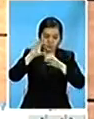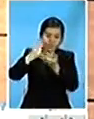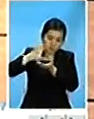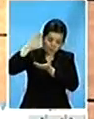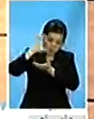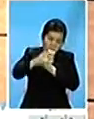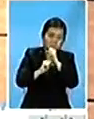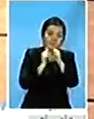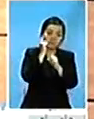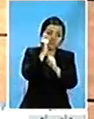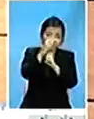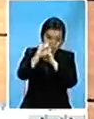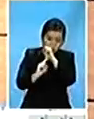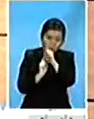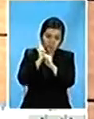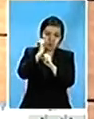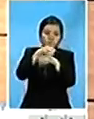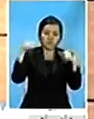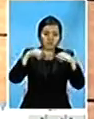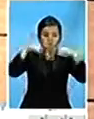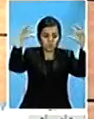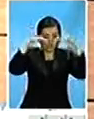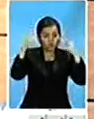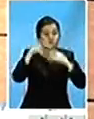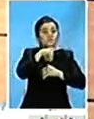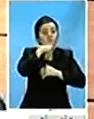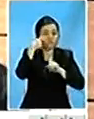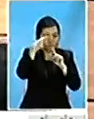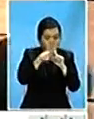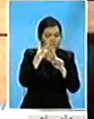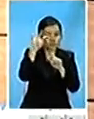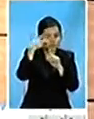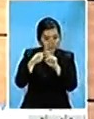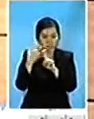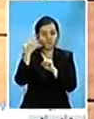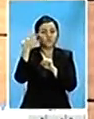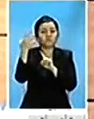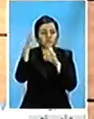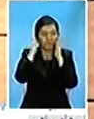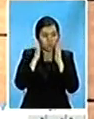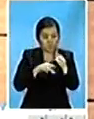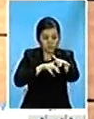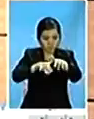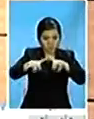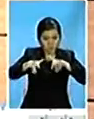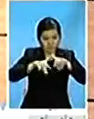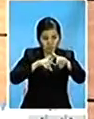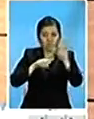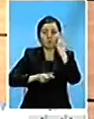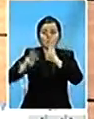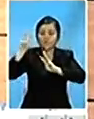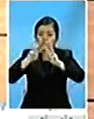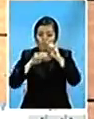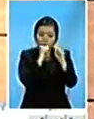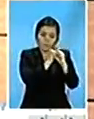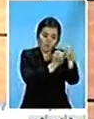นั้นช่วงฤดูแล้งนะคะเดือนมีนาเมษานั้นพี่น้องประชาชนว่างจากการ